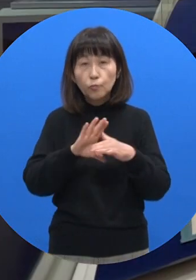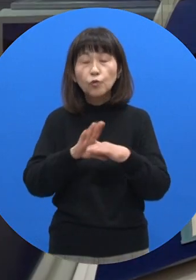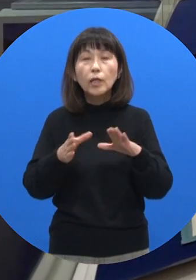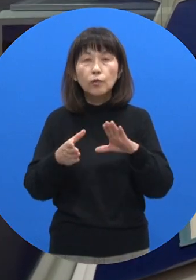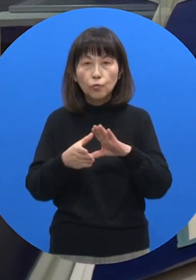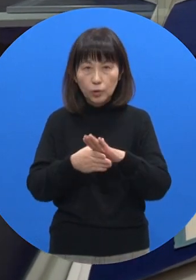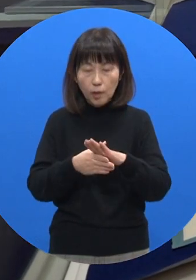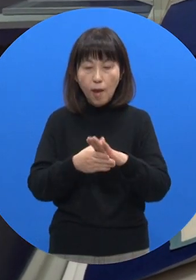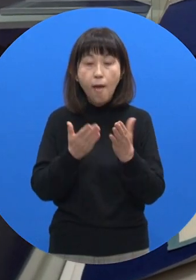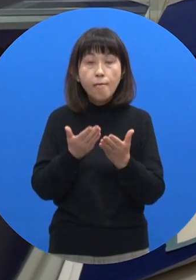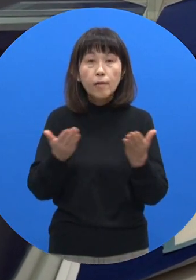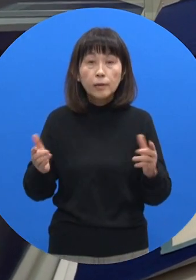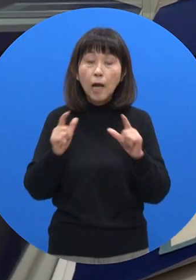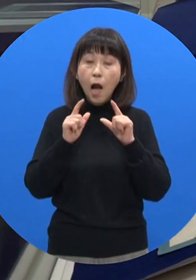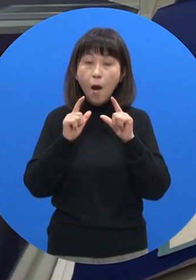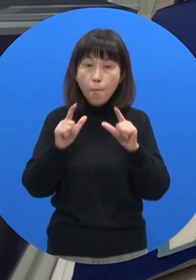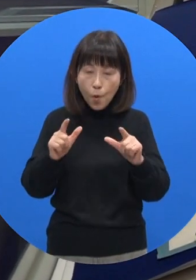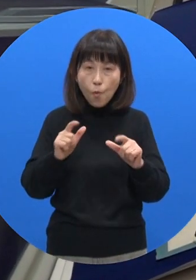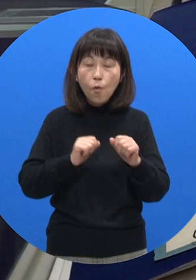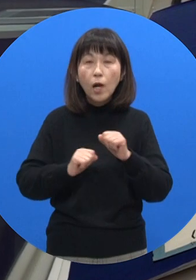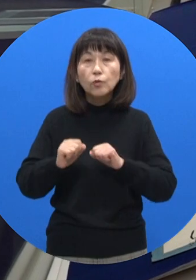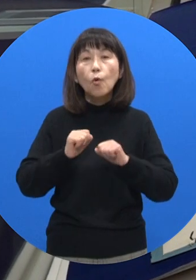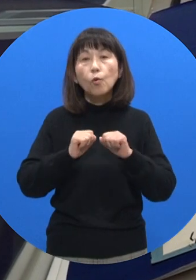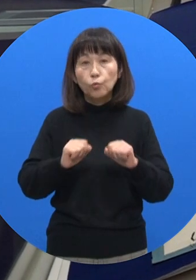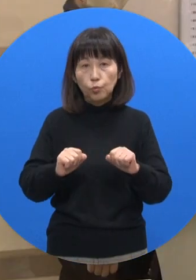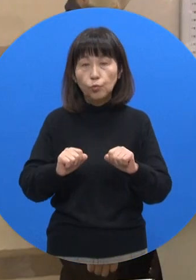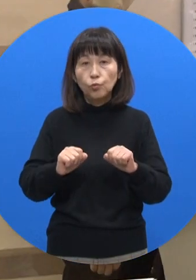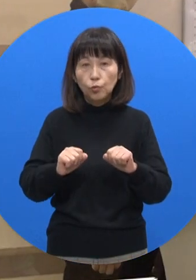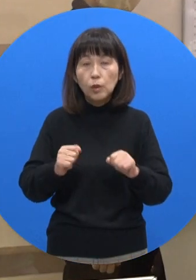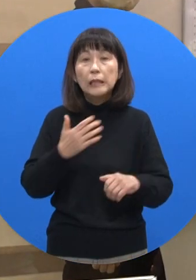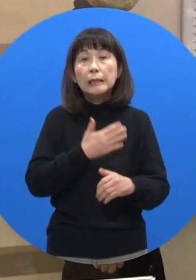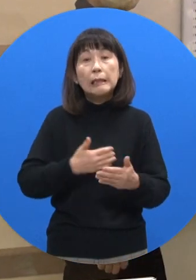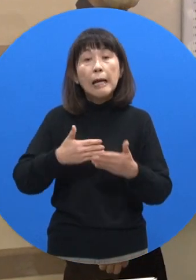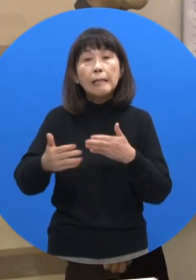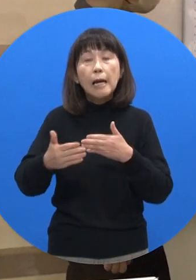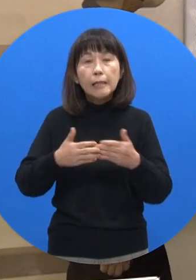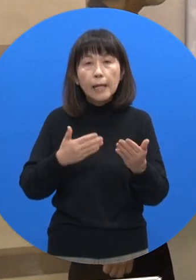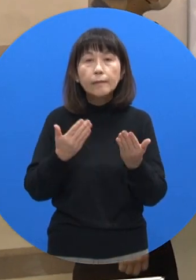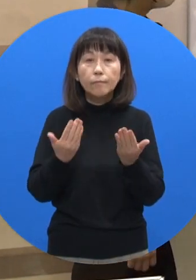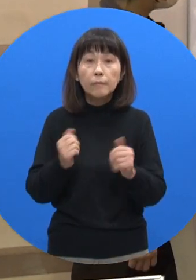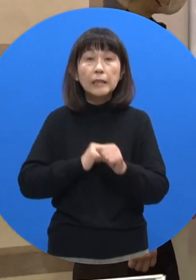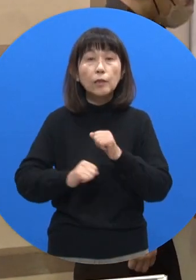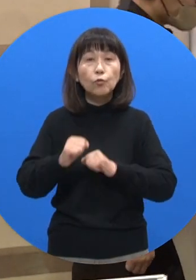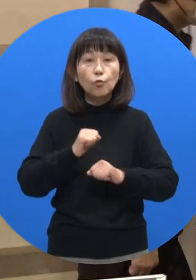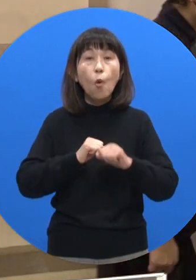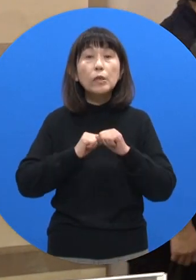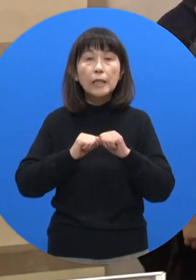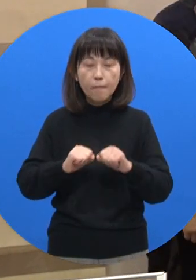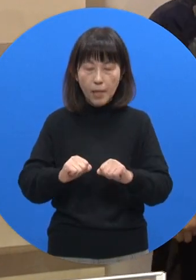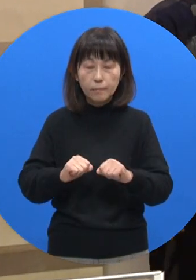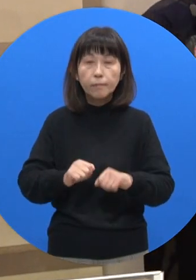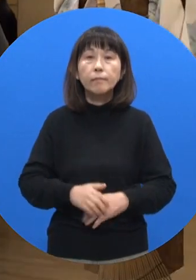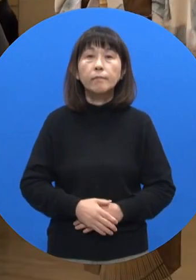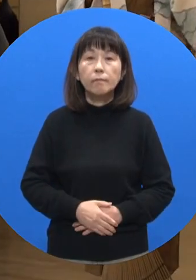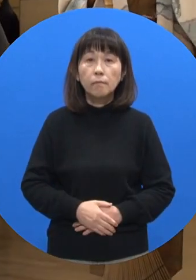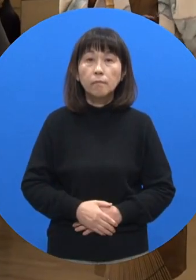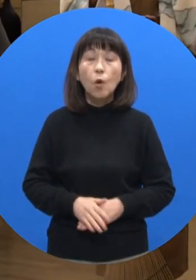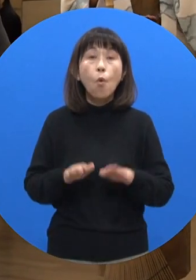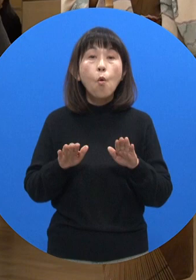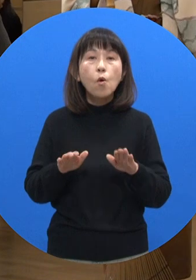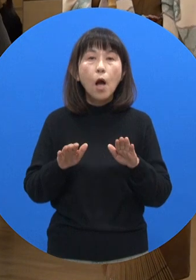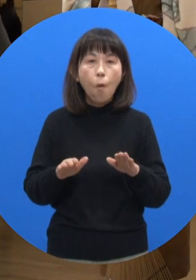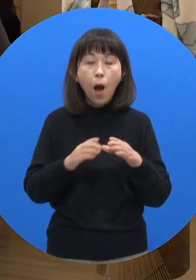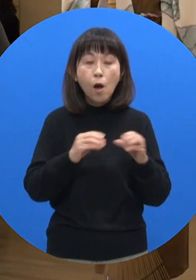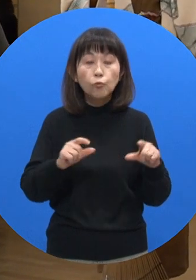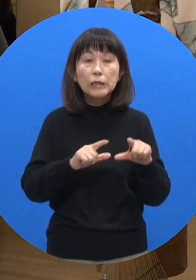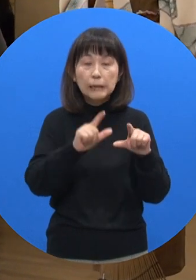について展示や発表を行う子ども学芸員体験授業に取り組んでいます。今回は